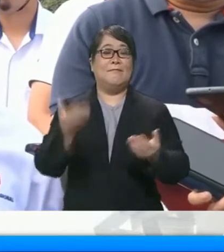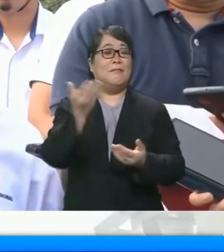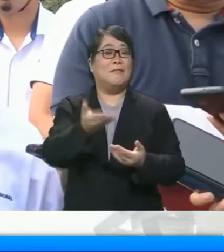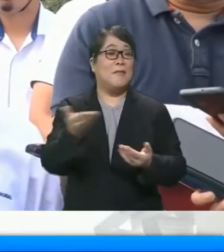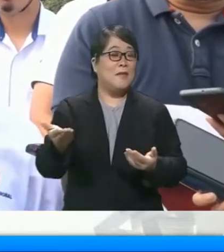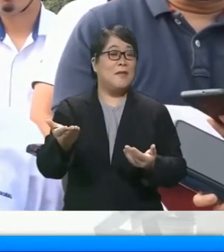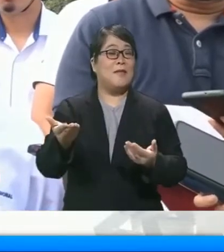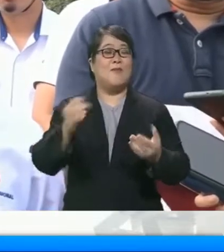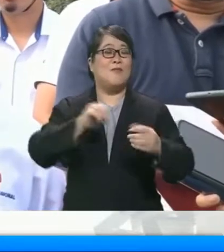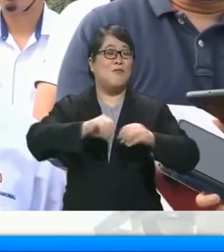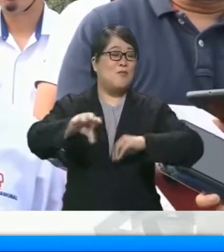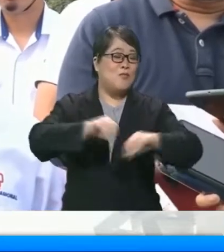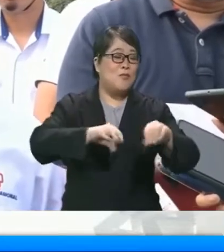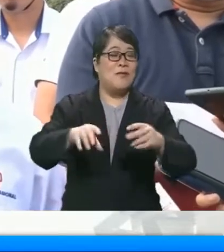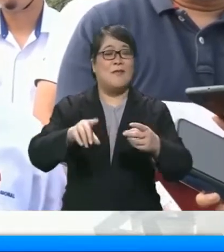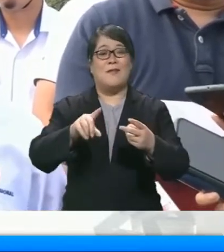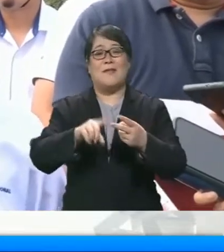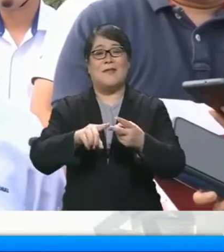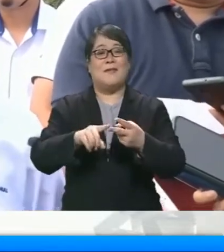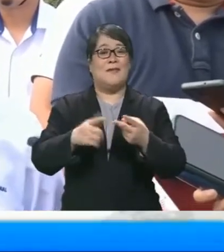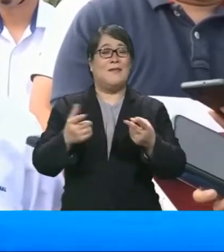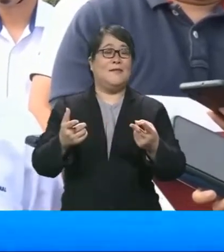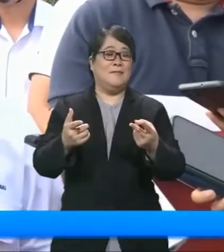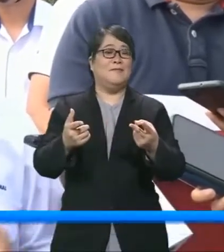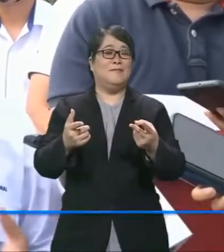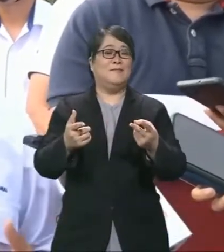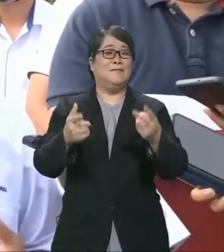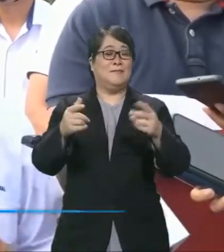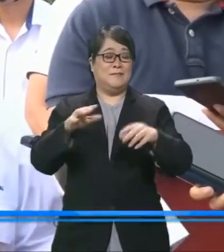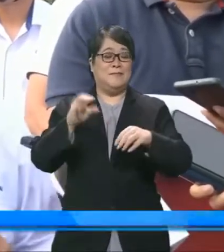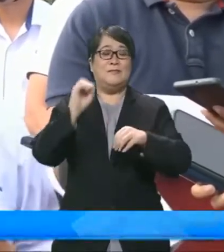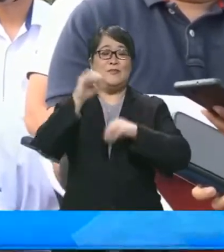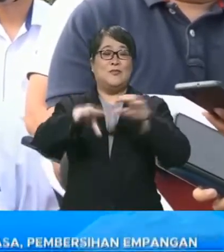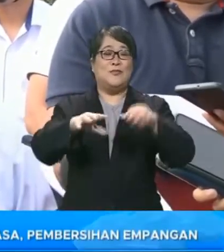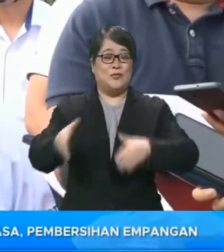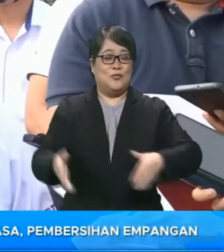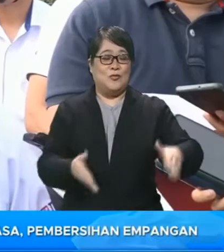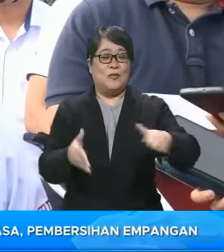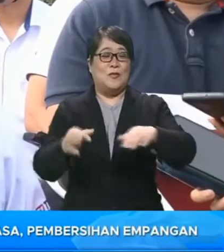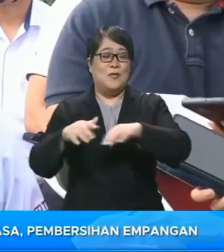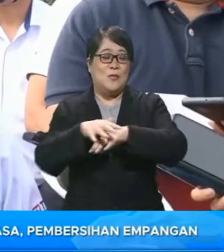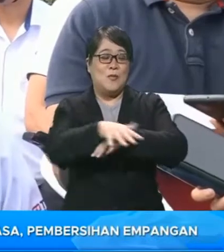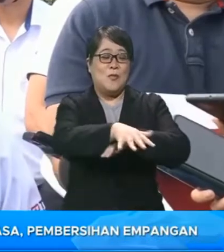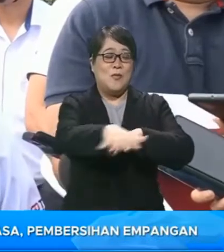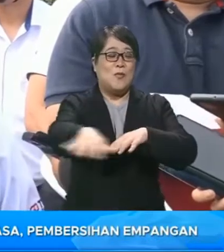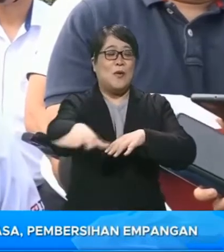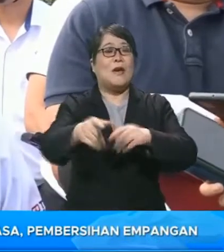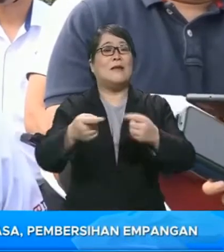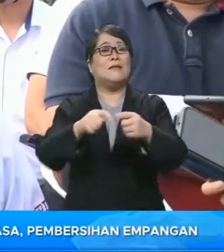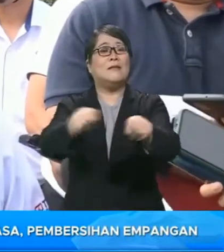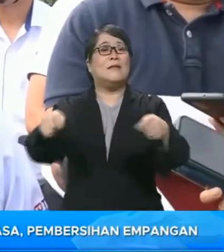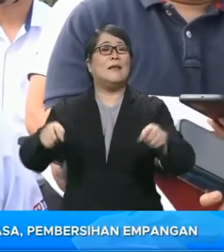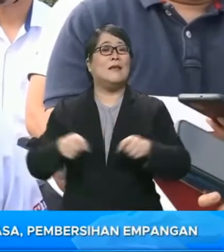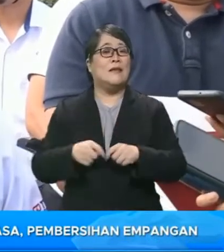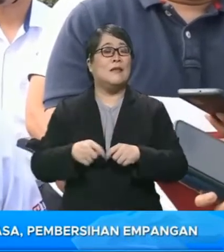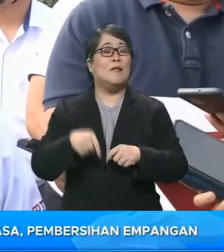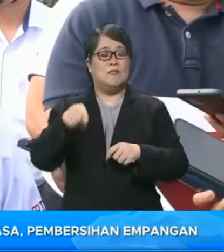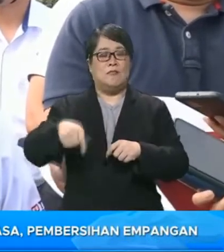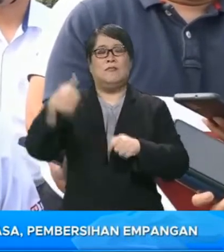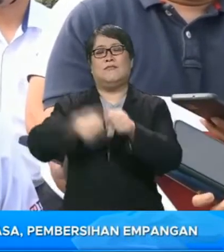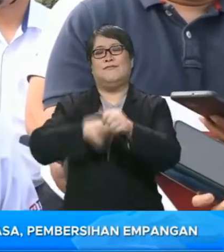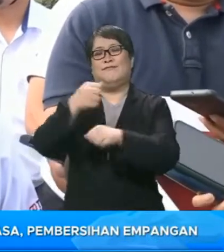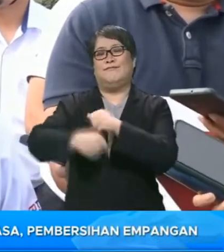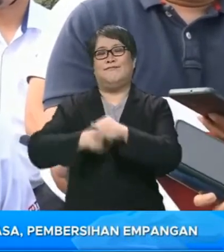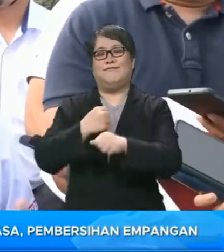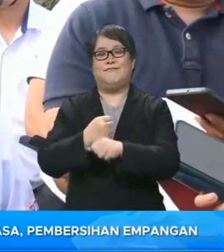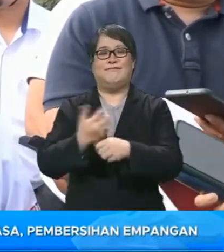bahan-bahan buangan ataupun sedimen yang masuk ke dalam tasik kita lah. Jadi setiap tahun kita